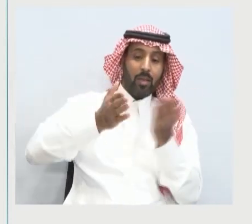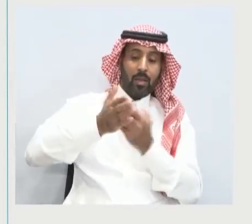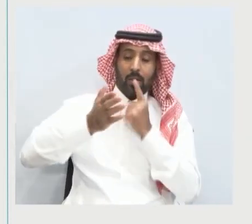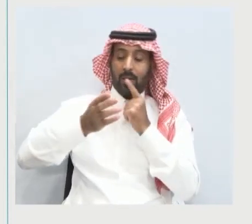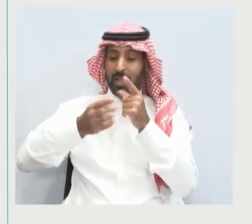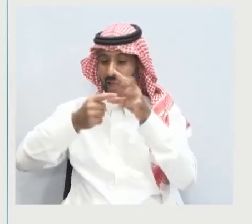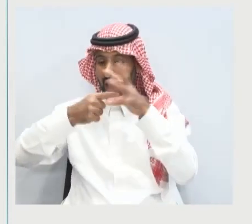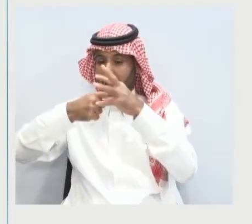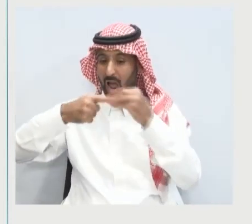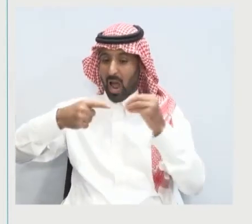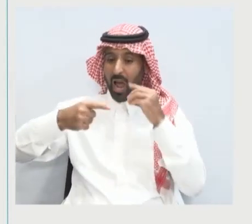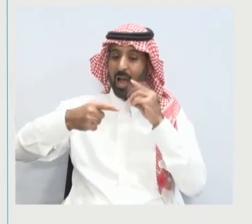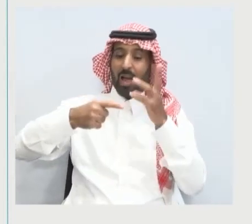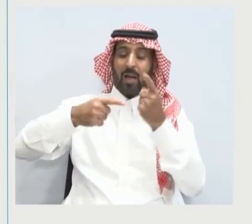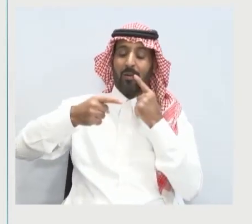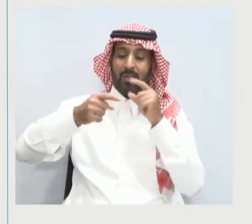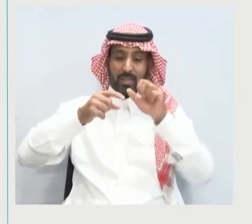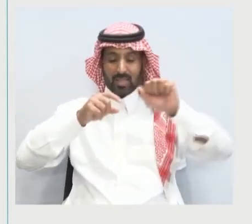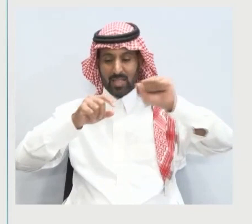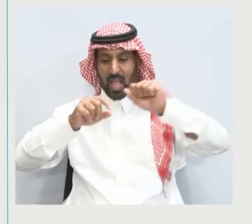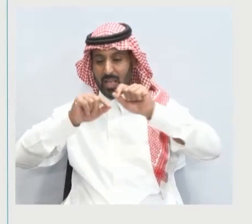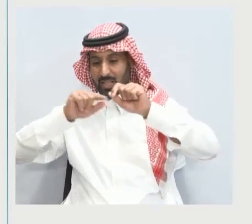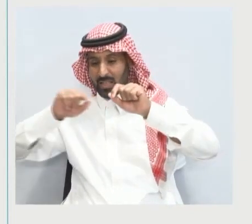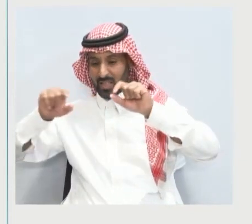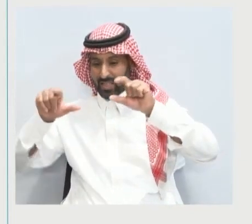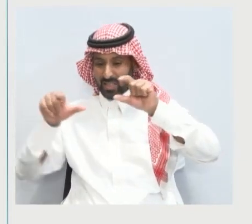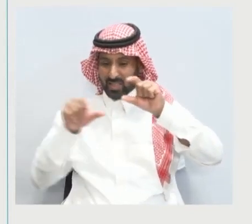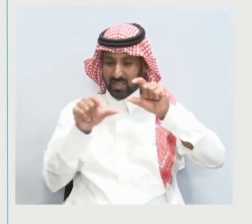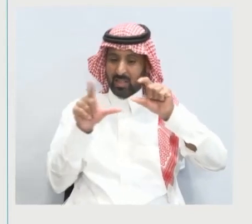انقاص عدد المنازل العشريه